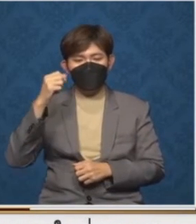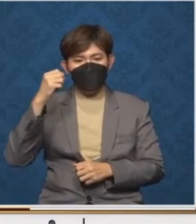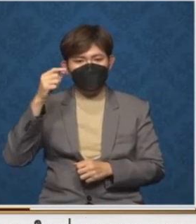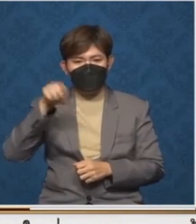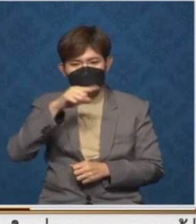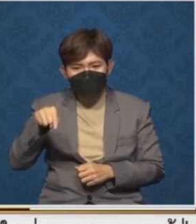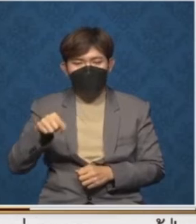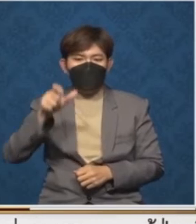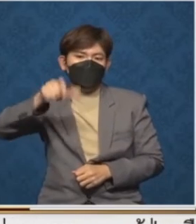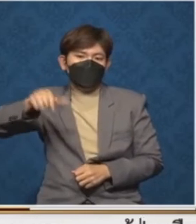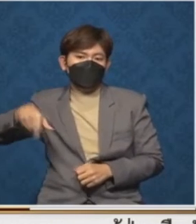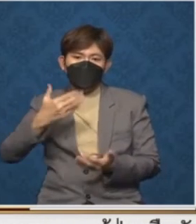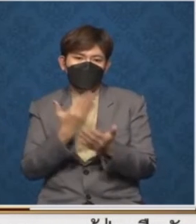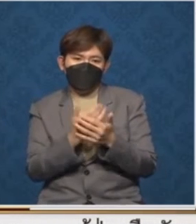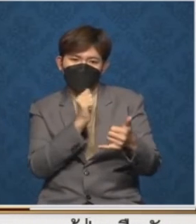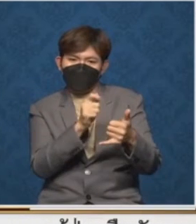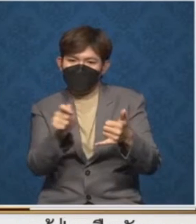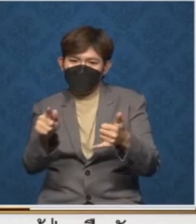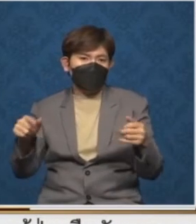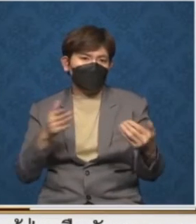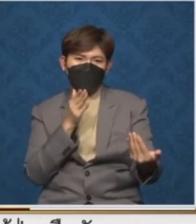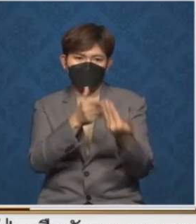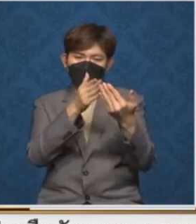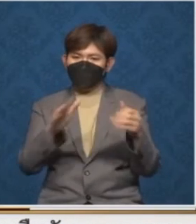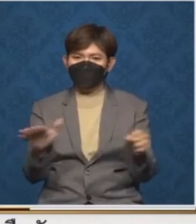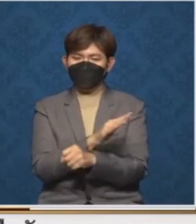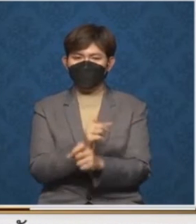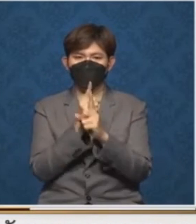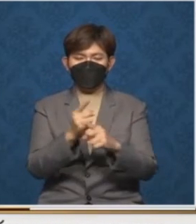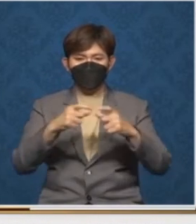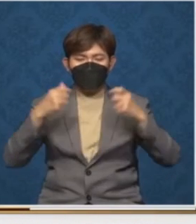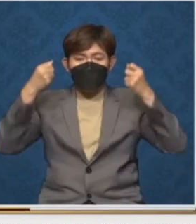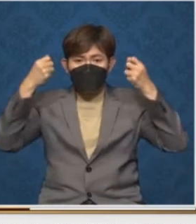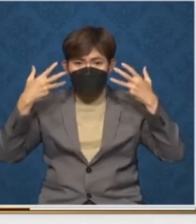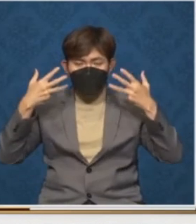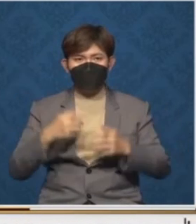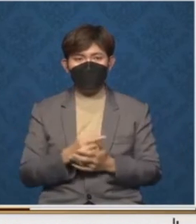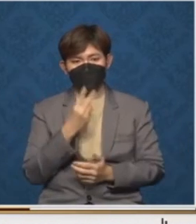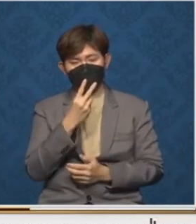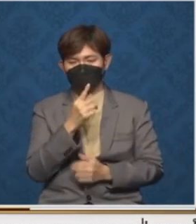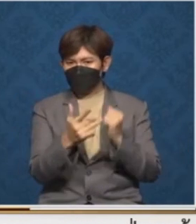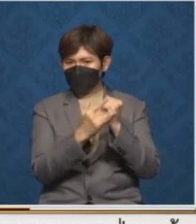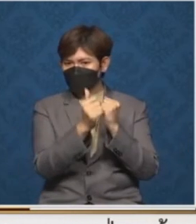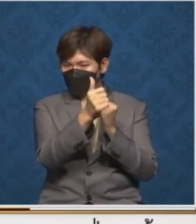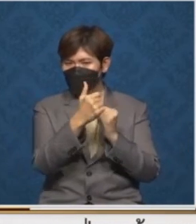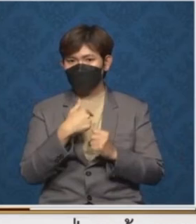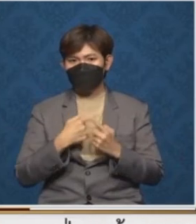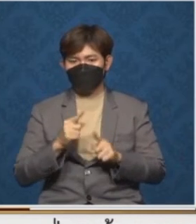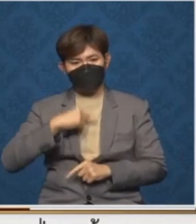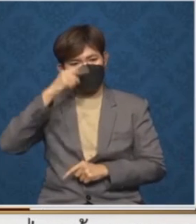ภาพการออกจากบ้านเคอฟิล์และทำมาหากินของคนทุกหอชี้พรวมเวลาไป 6 เดือนน